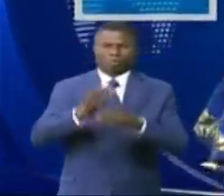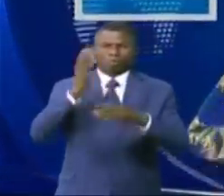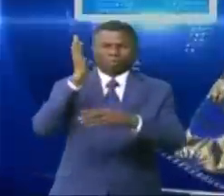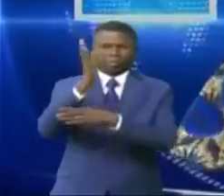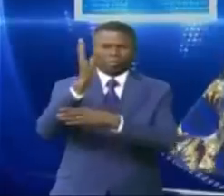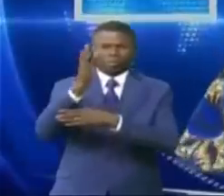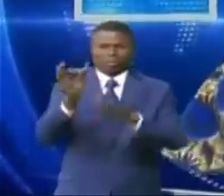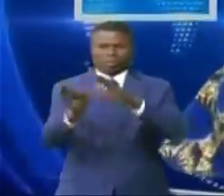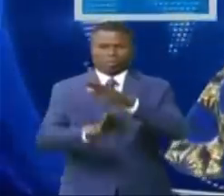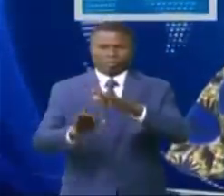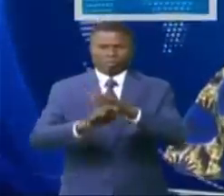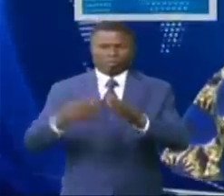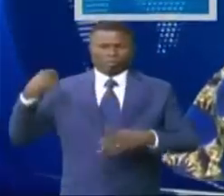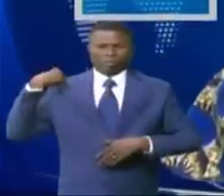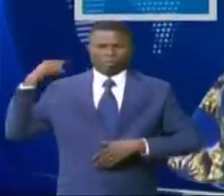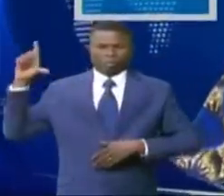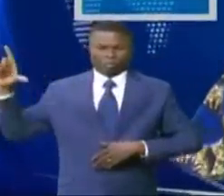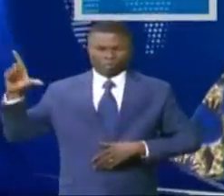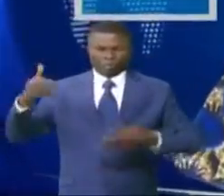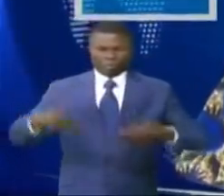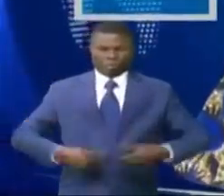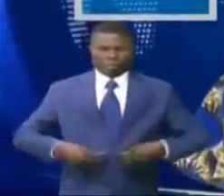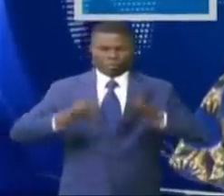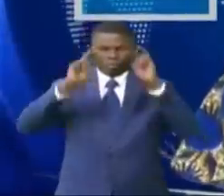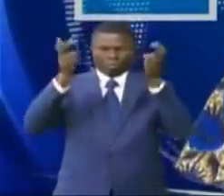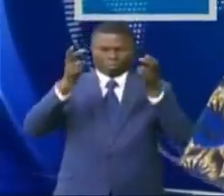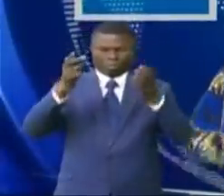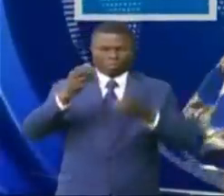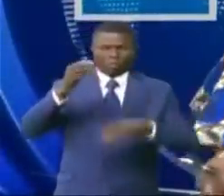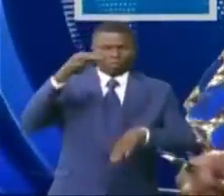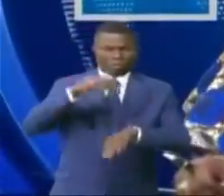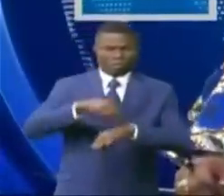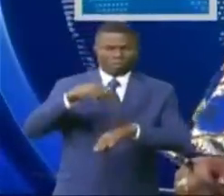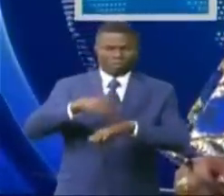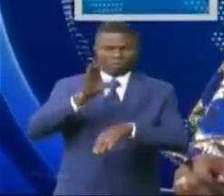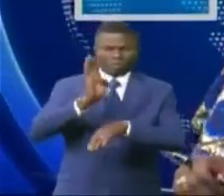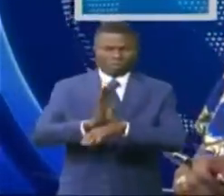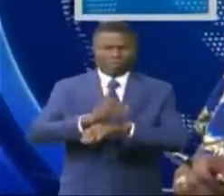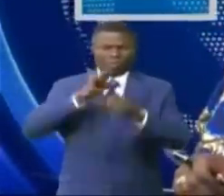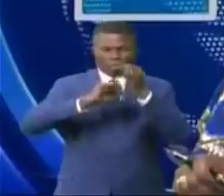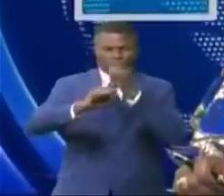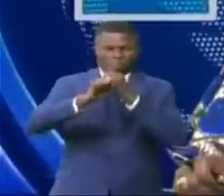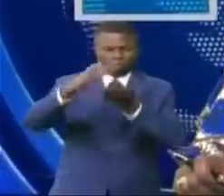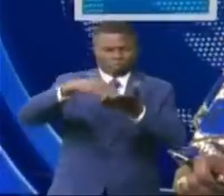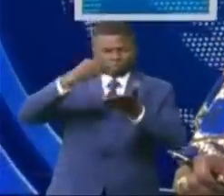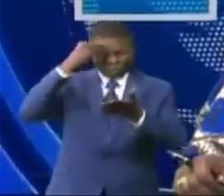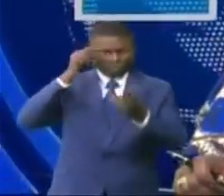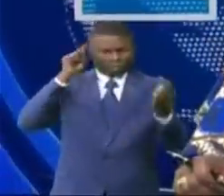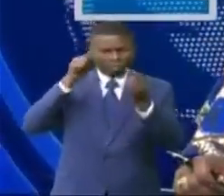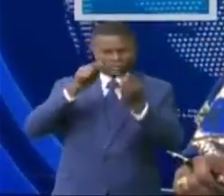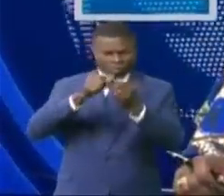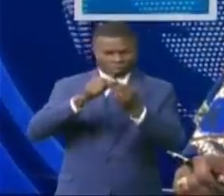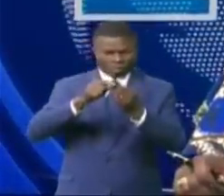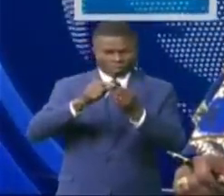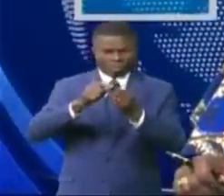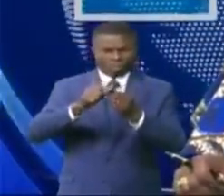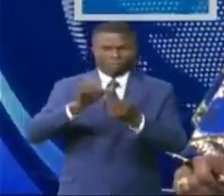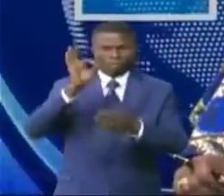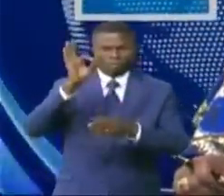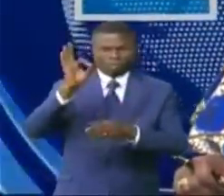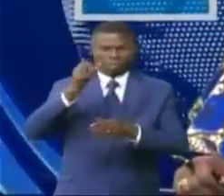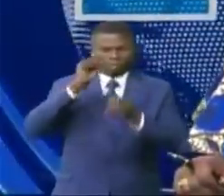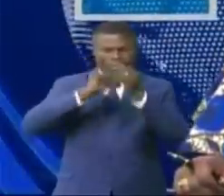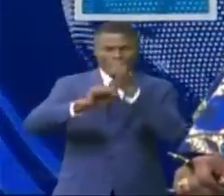Fondation Gabriel Tsoubou. Les jeunes de la ville portuaire ont été sensibilisés sur les objectifs de FOGATS,